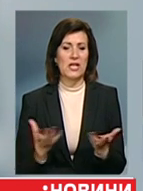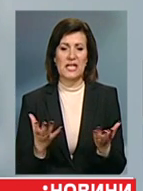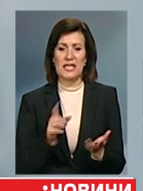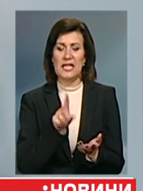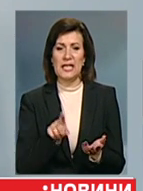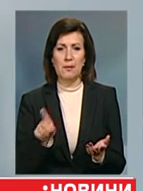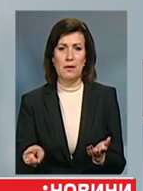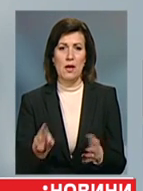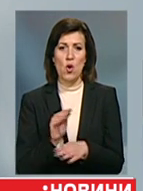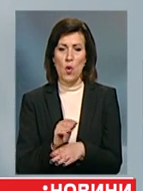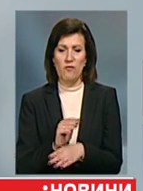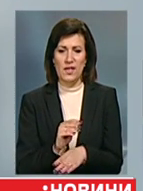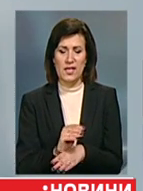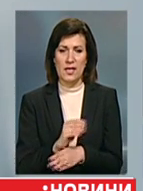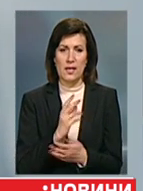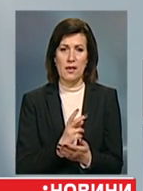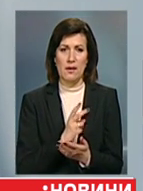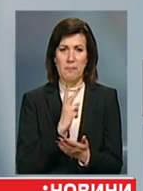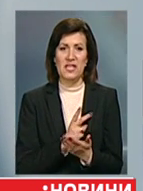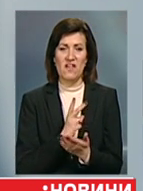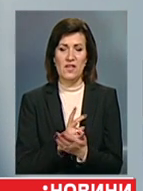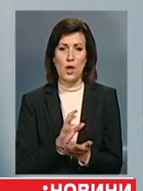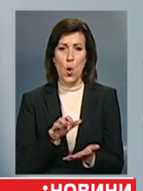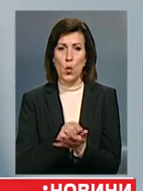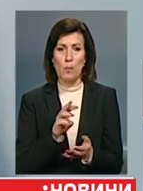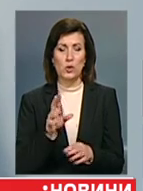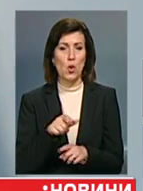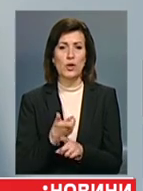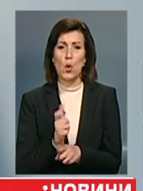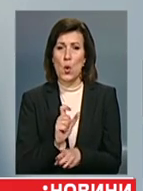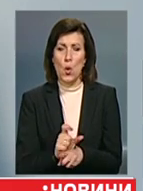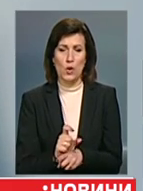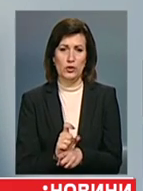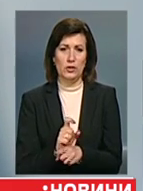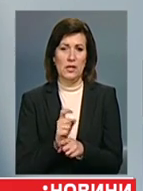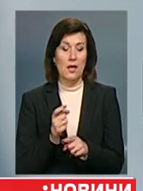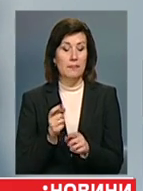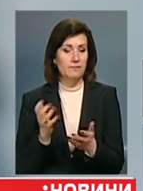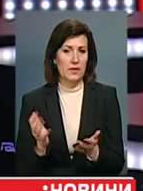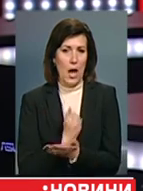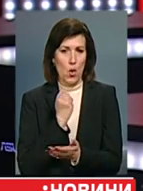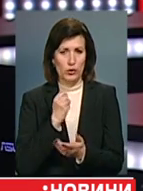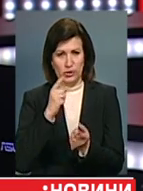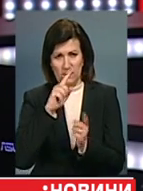им обвинения предъявили оккупанты, но они очень находчивы на предъявление обвинений.